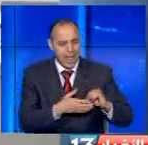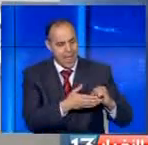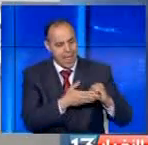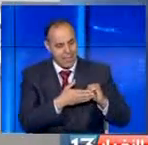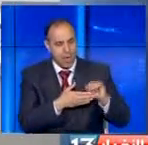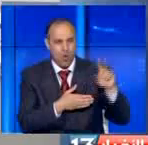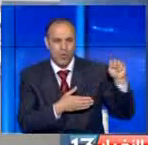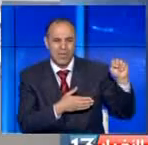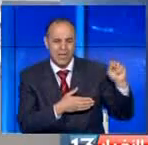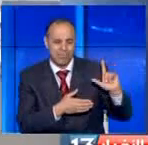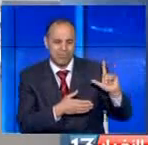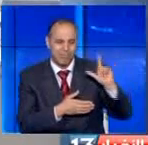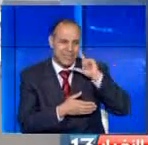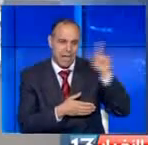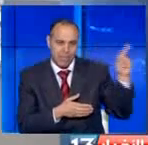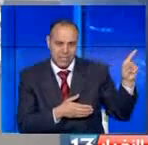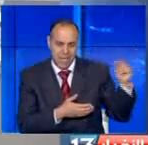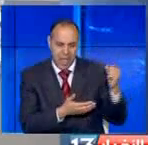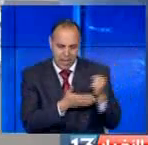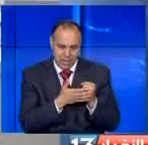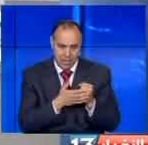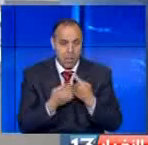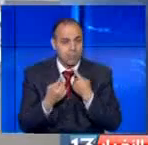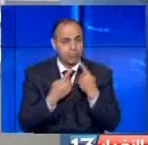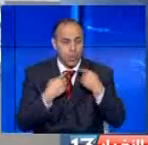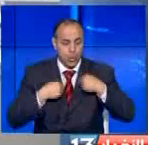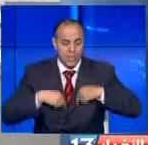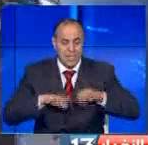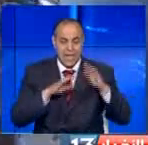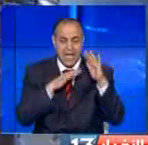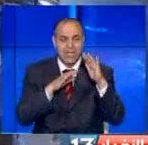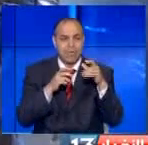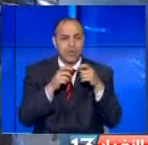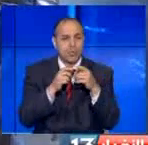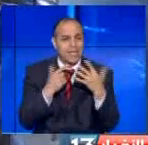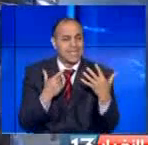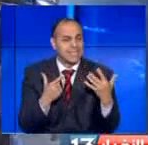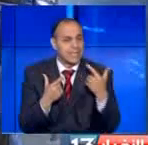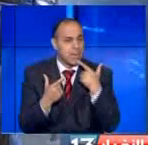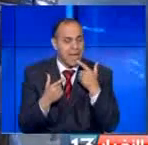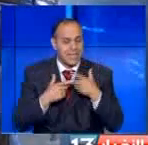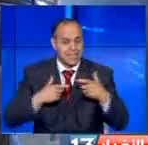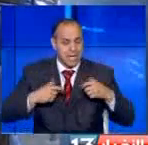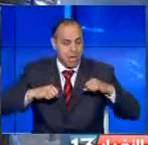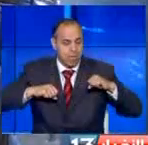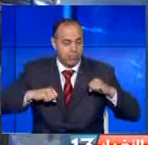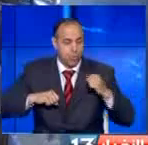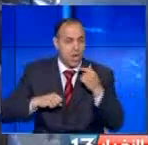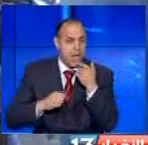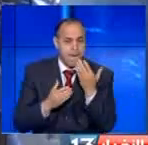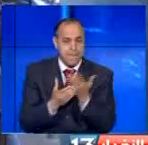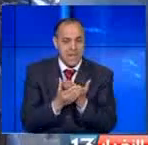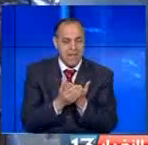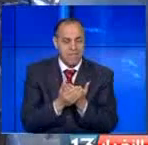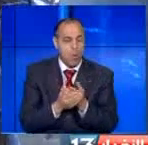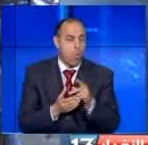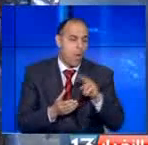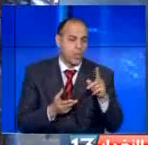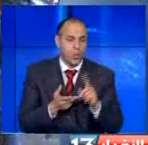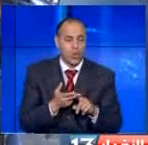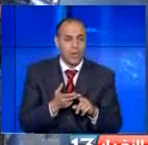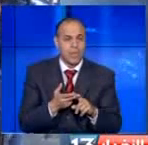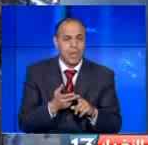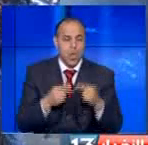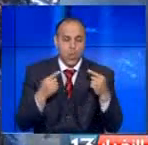الأمم المتحدة في طرابلس. كما يناقش وزراء خارجية مجموعة الدول السبع الصناعية الكبرى ملفات حارقة أخرى على